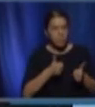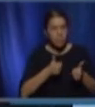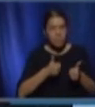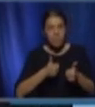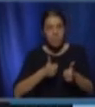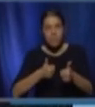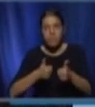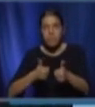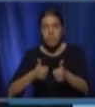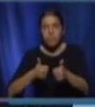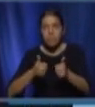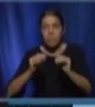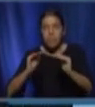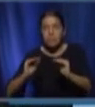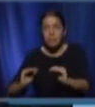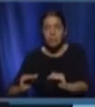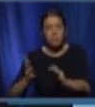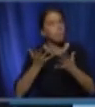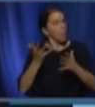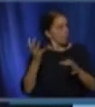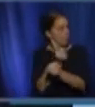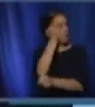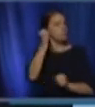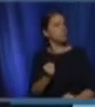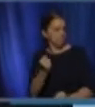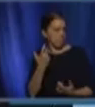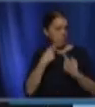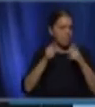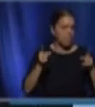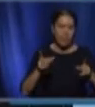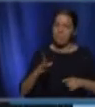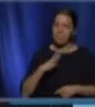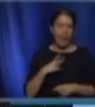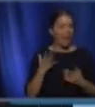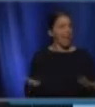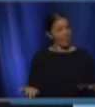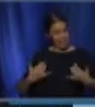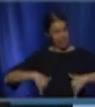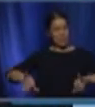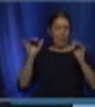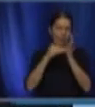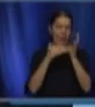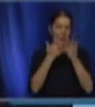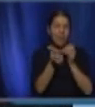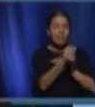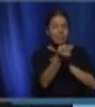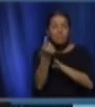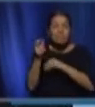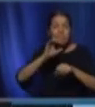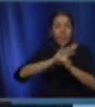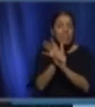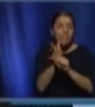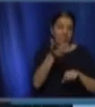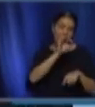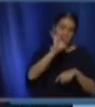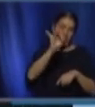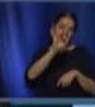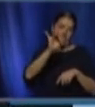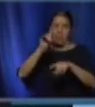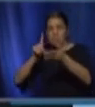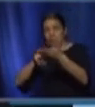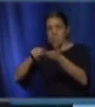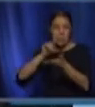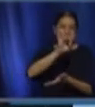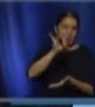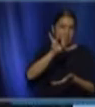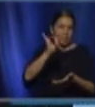y a beaucoup trop de cas. Là, 800 à 1000 cas par jour, c'est beaucoup trop élevé. Puis, ça veut dire quoi,